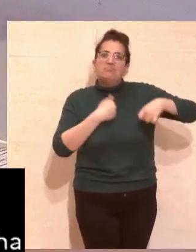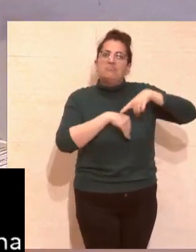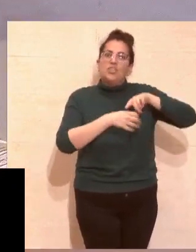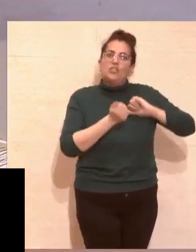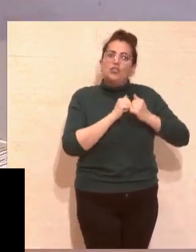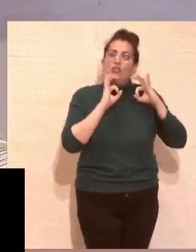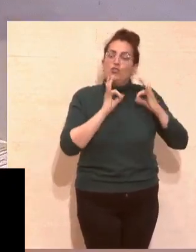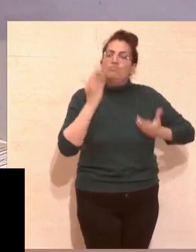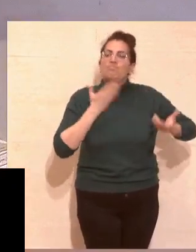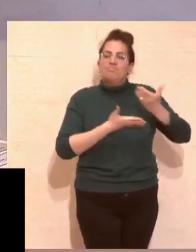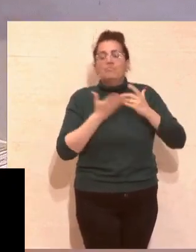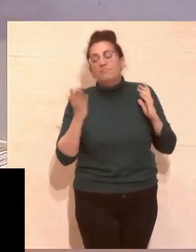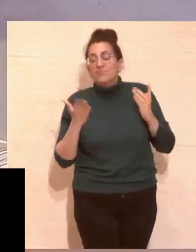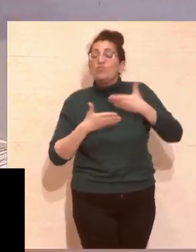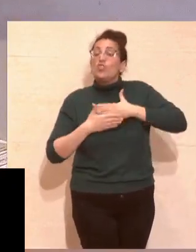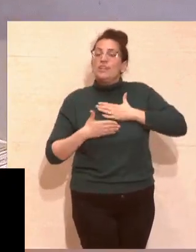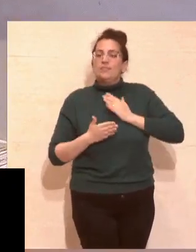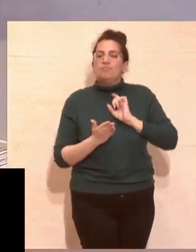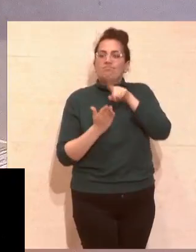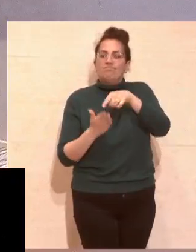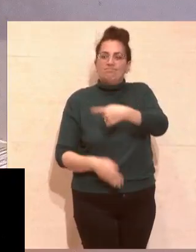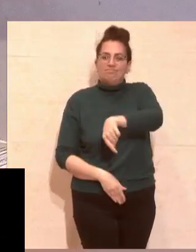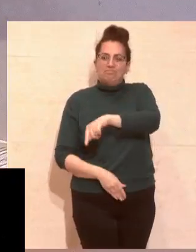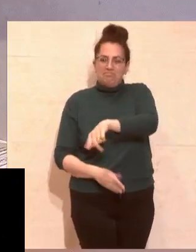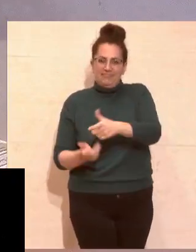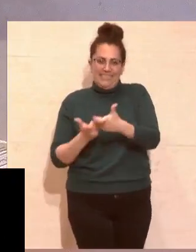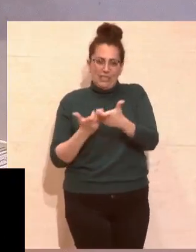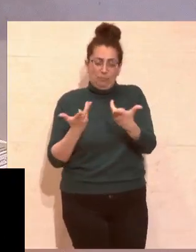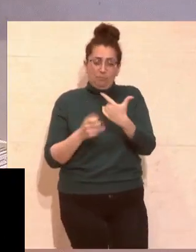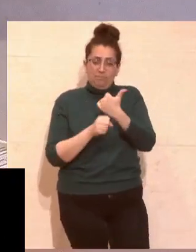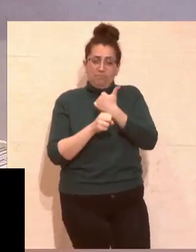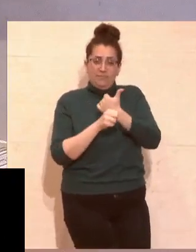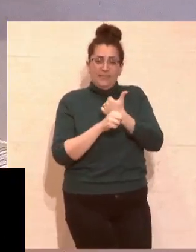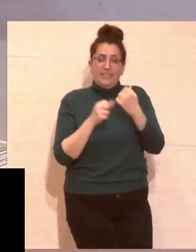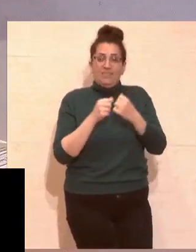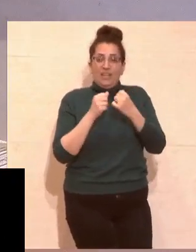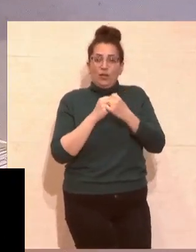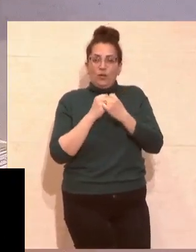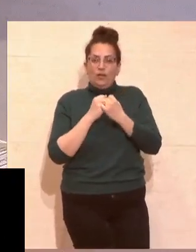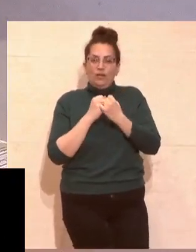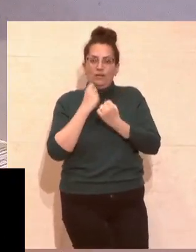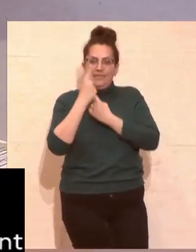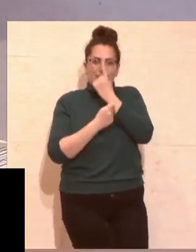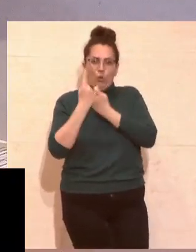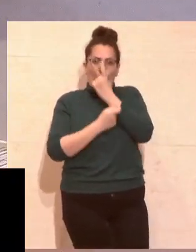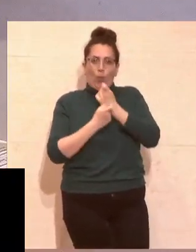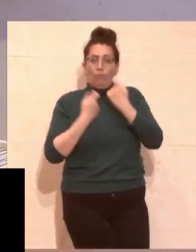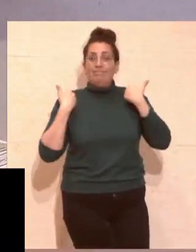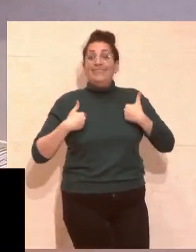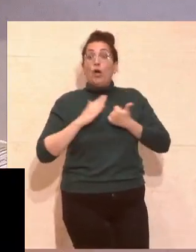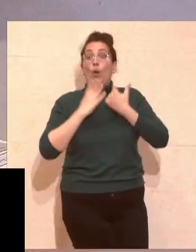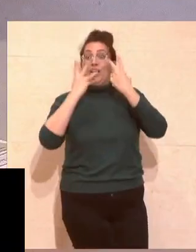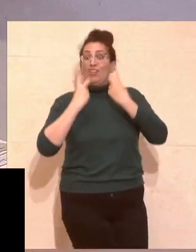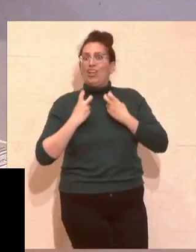Puis, écoutez, au Québec, actuellement, à chaque année, on se fait interviewer en tant que chercheur pour savoir est-ce que là, on